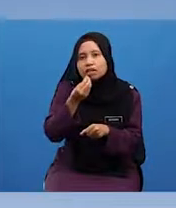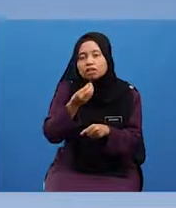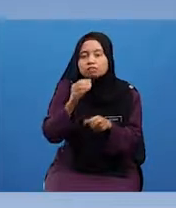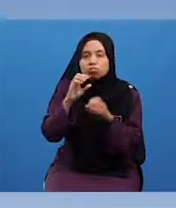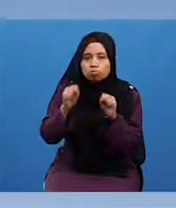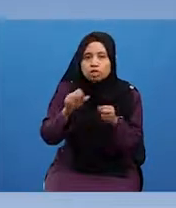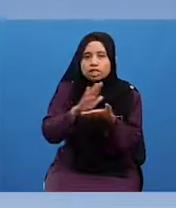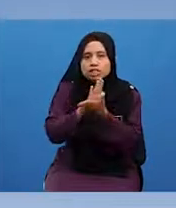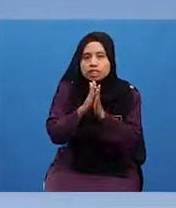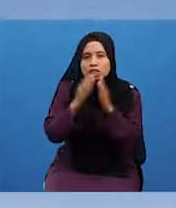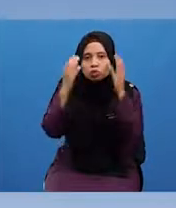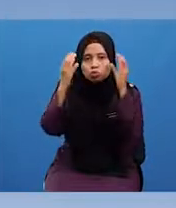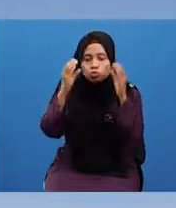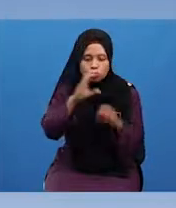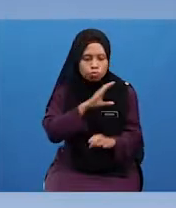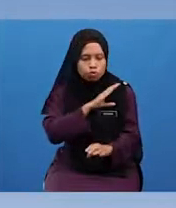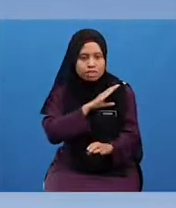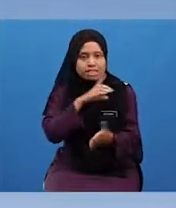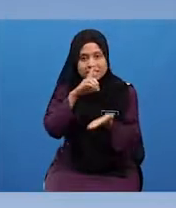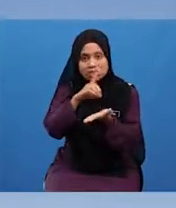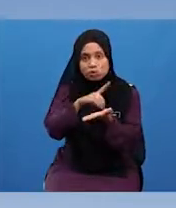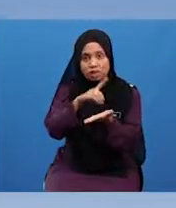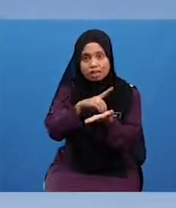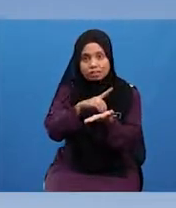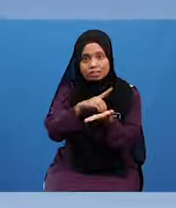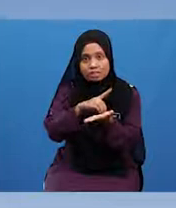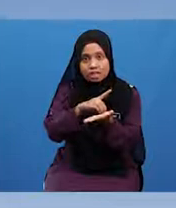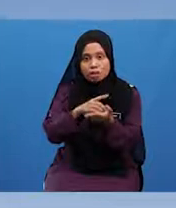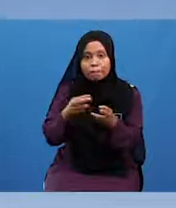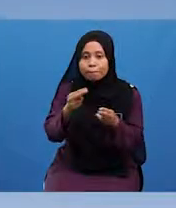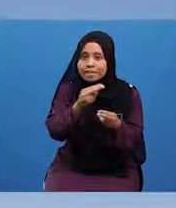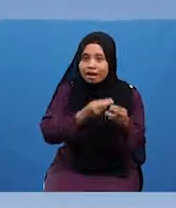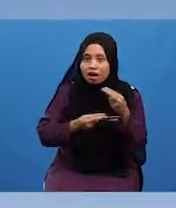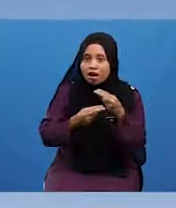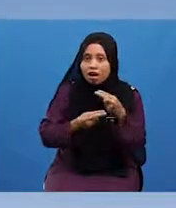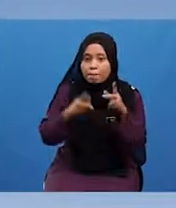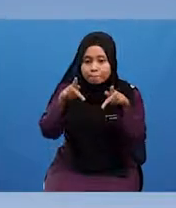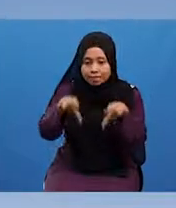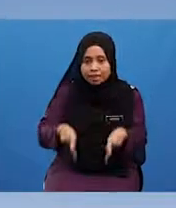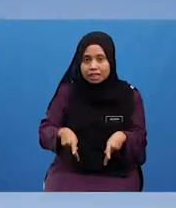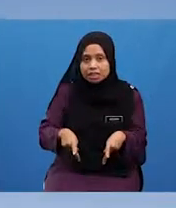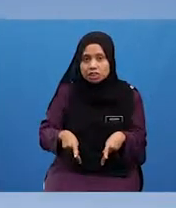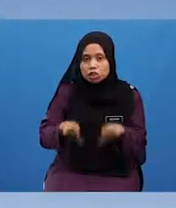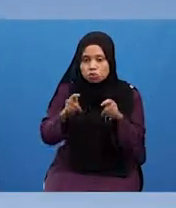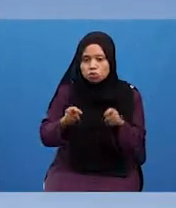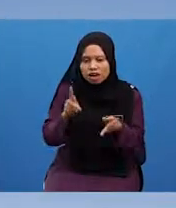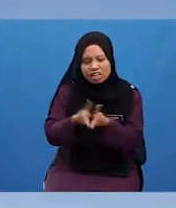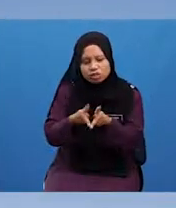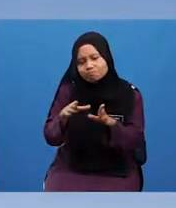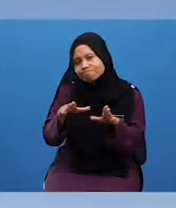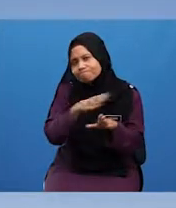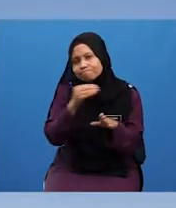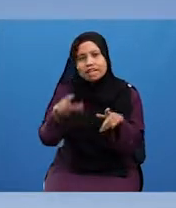guru, polis, doktor, peniaga, petani, tukang kasut dan